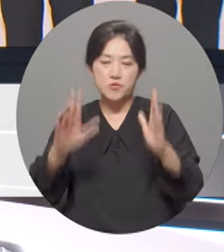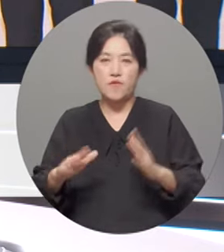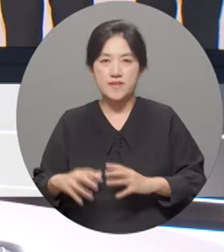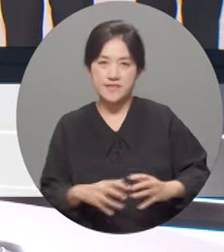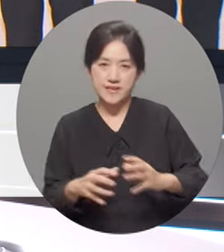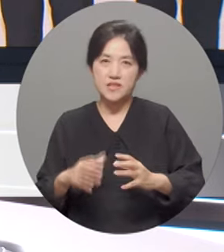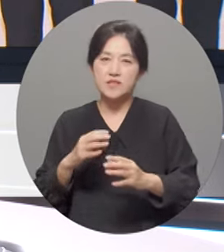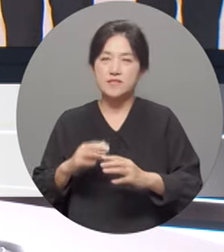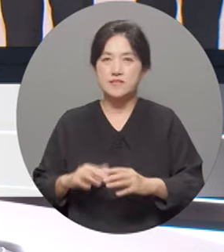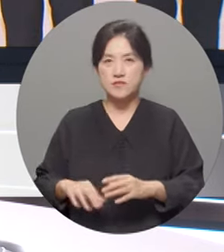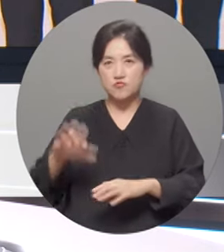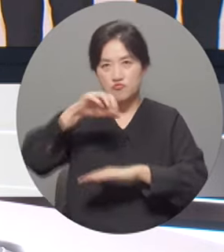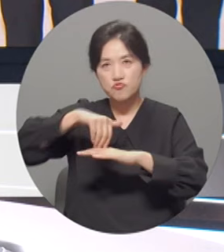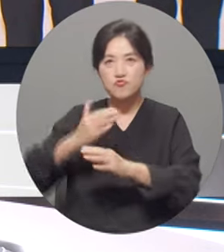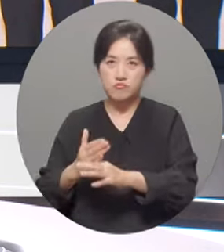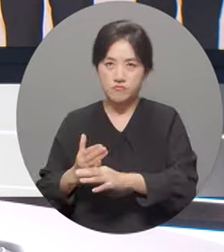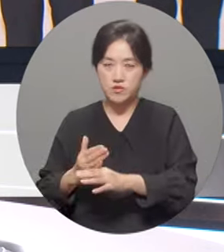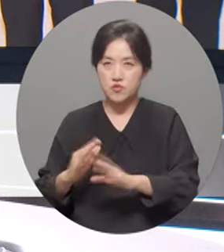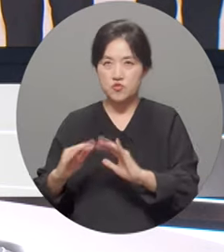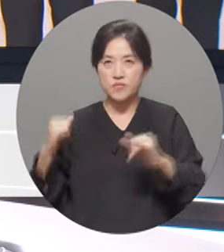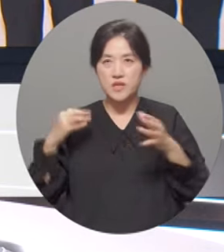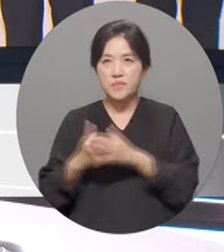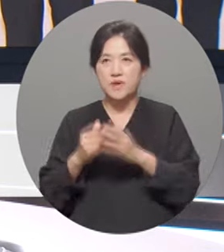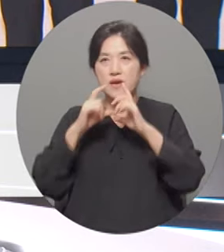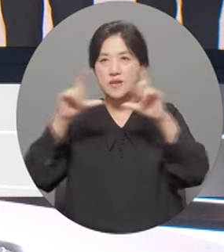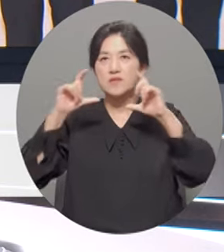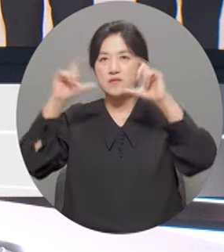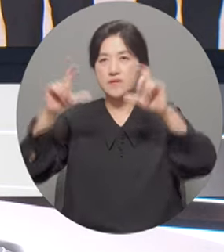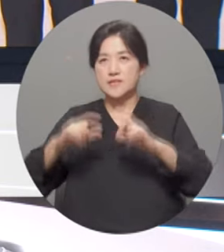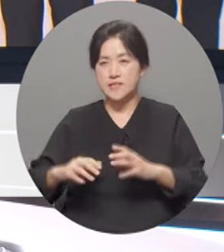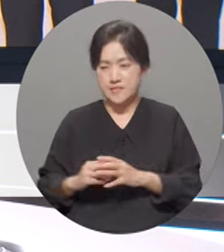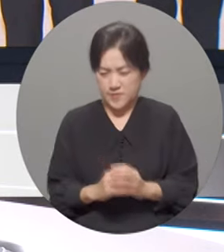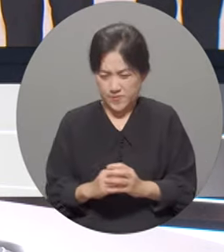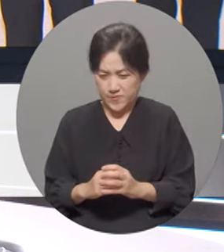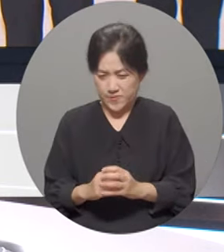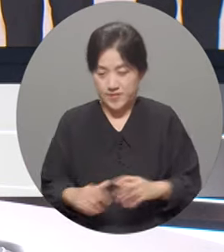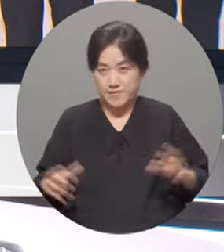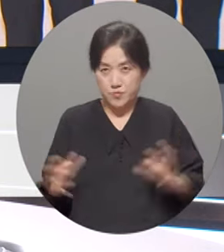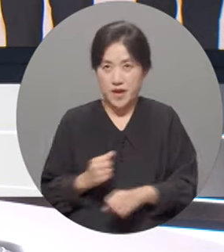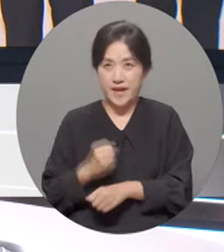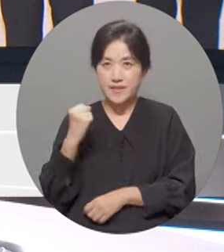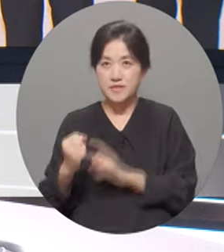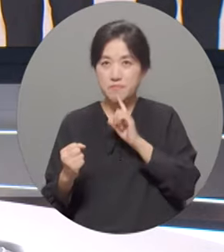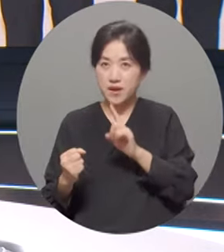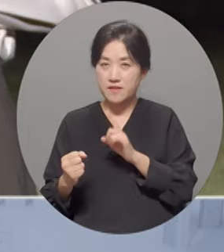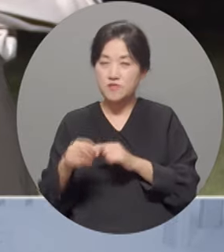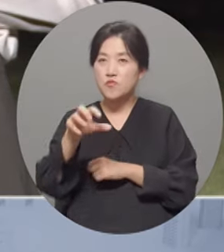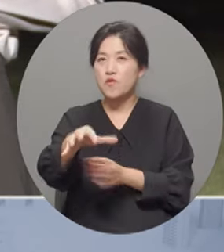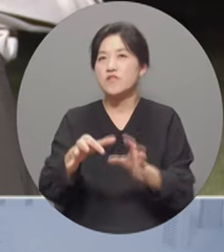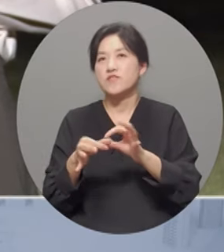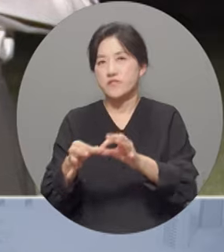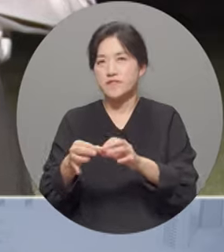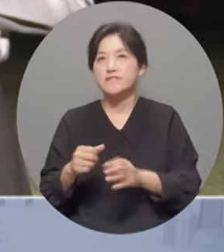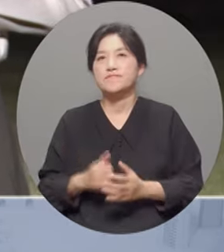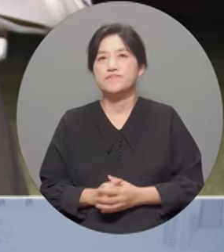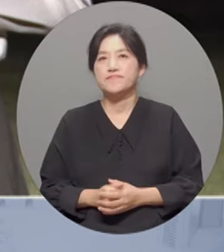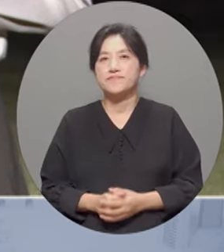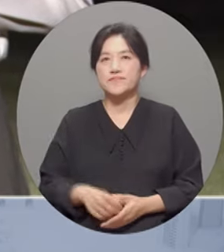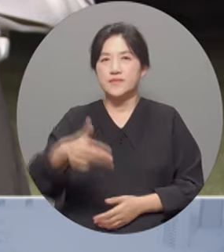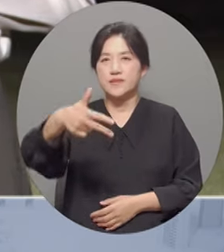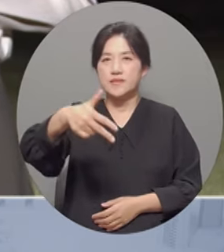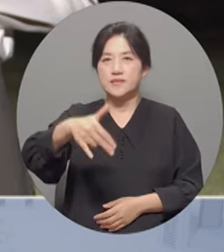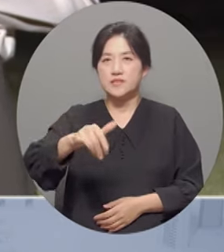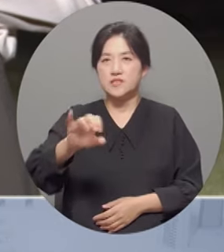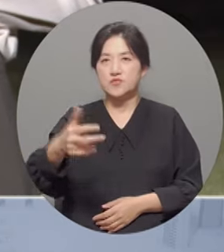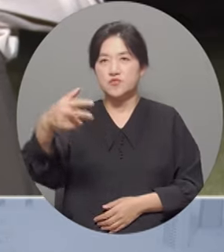중입니다. 국민의힘의 이번 행사 구호는 똘똘 뭉치자였다는데요. 현장을 한번 연결해 보겠습니다. 자, 지은수